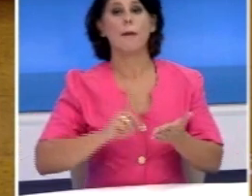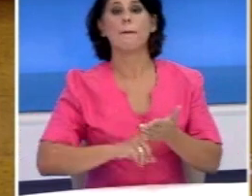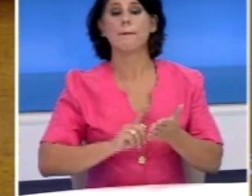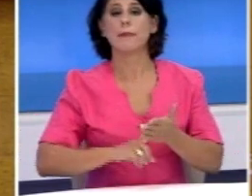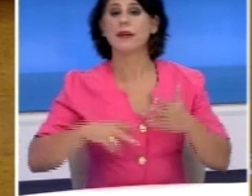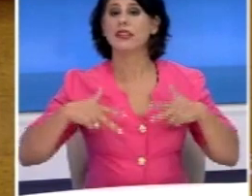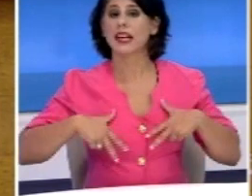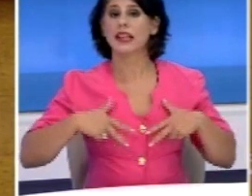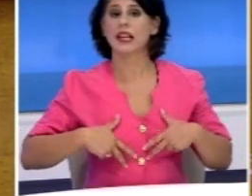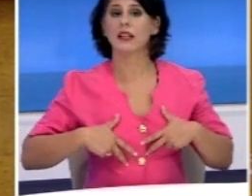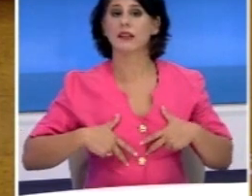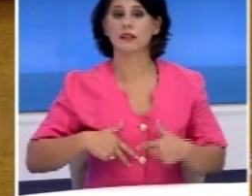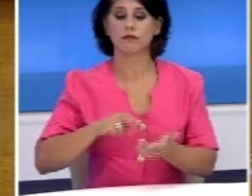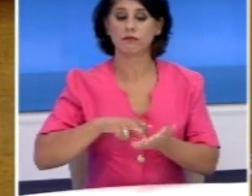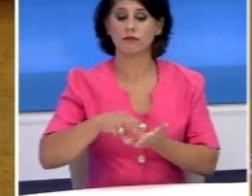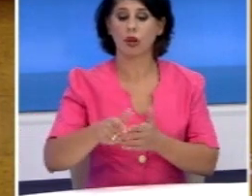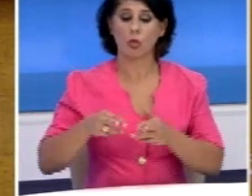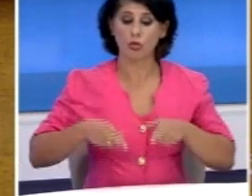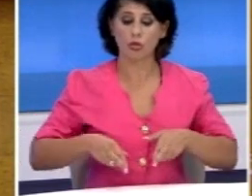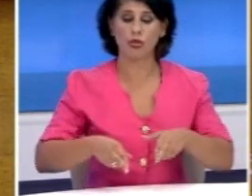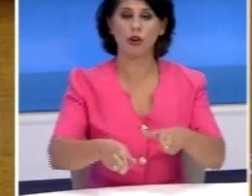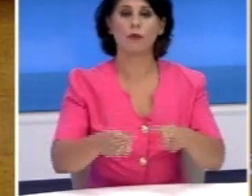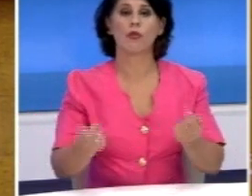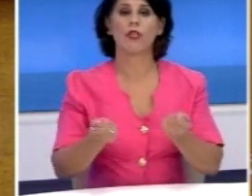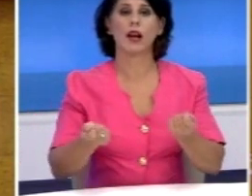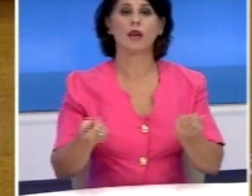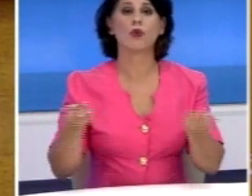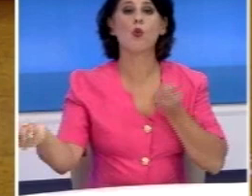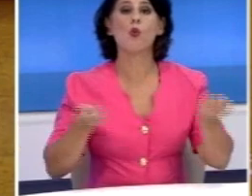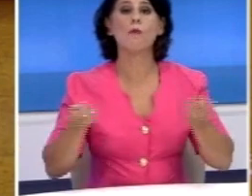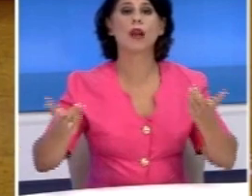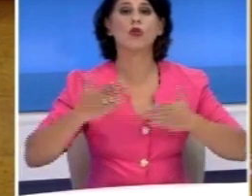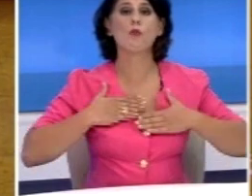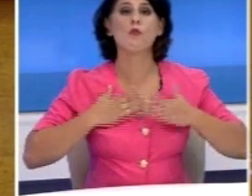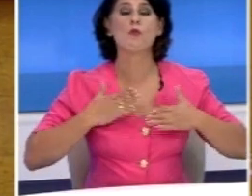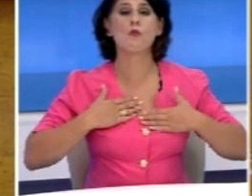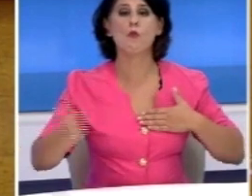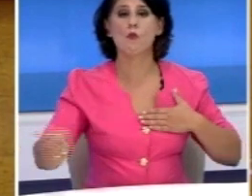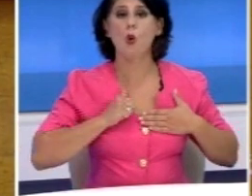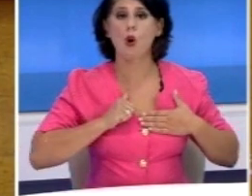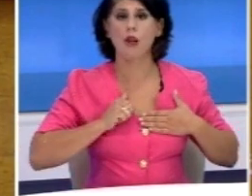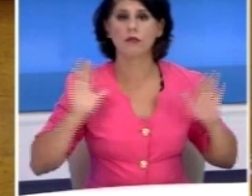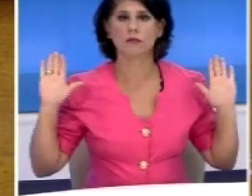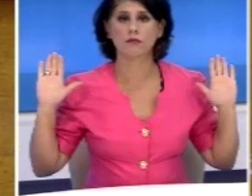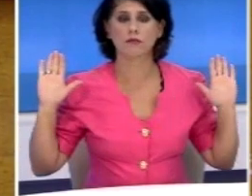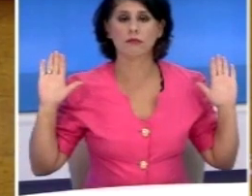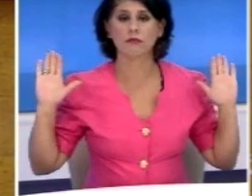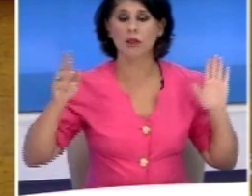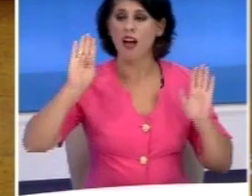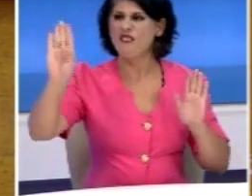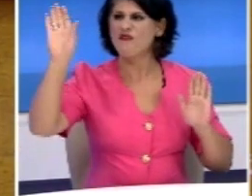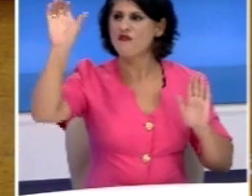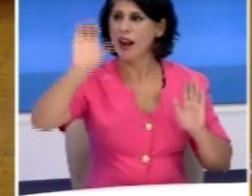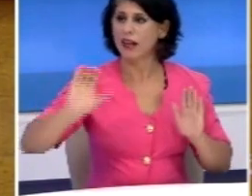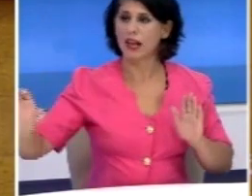λαοί να βαδίσουμε ένα δρόμο στον οποίο θα κάνουμε κουμάντο εμείς οι ίδιοι. Πως και στα Βαλκάνια και στη